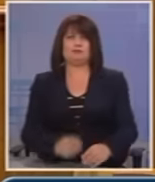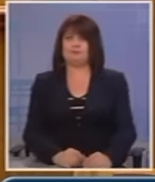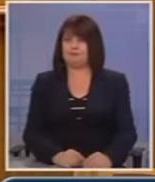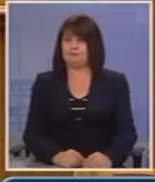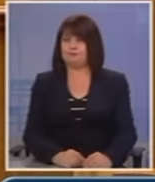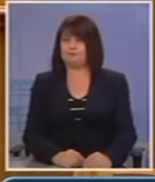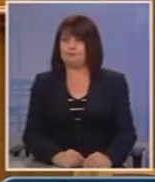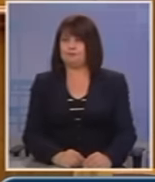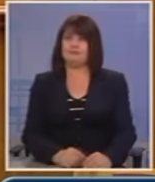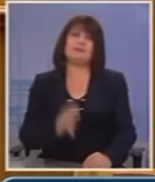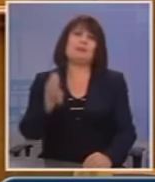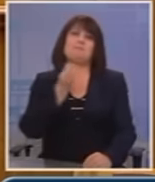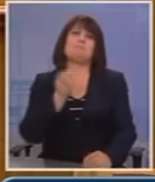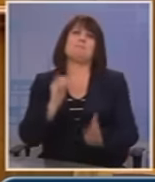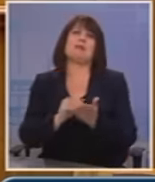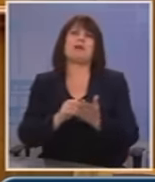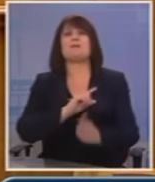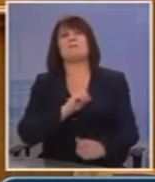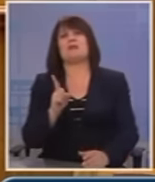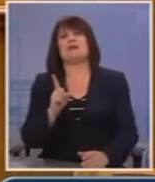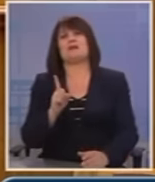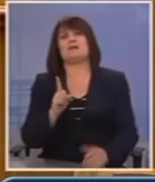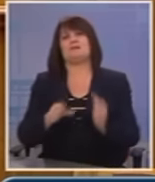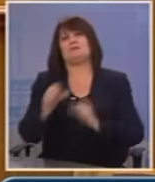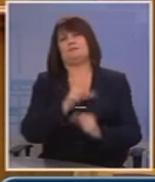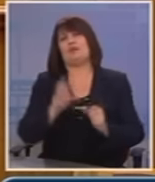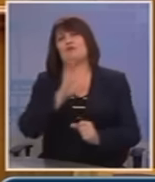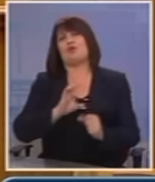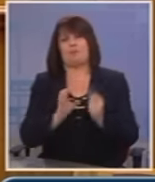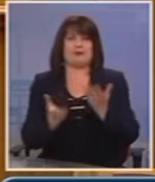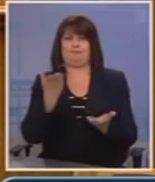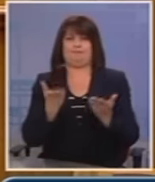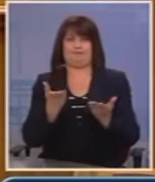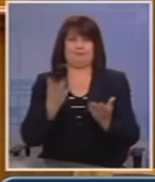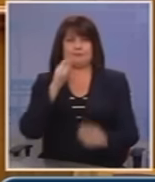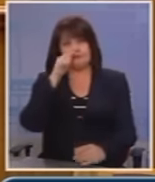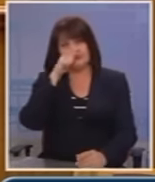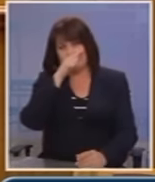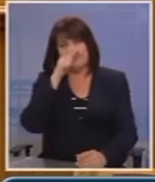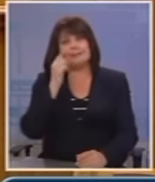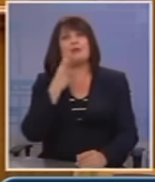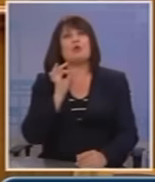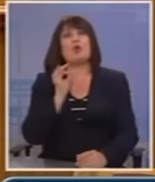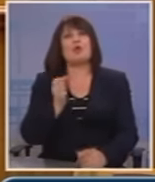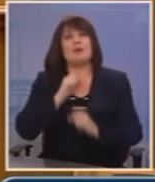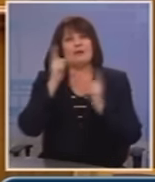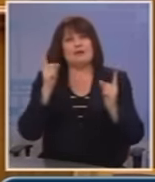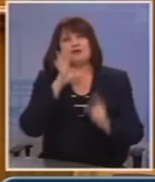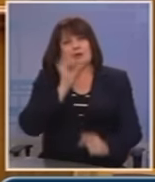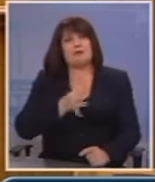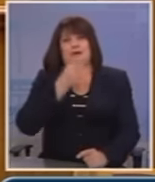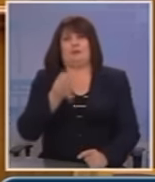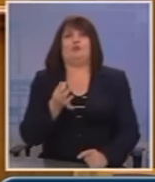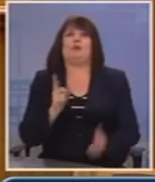Μόνο μην μας πείτε πάλι ότι θα αλλάξουν οι συσχετισμοί στην Ευρώπη. Γιατί πρέπει να μιλήσουμε επιτέλους τη γλώσσα της